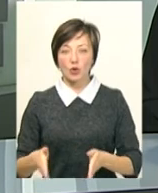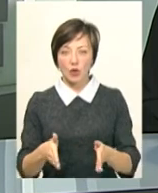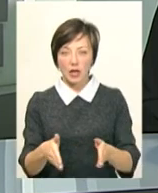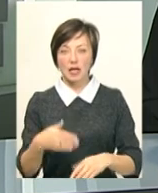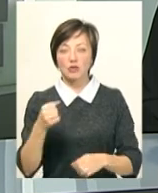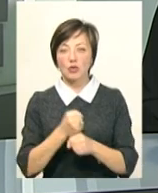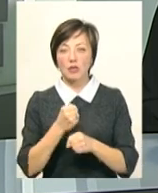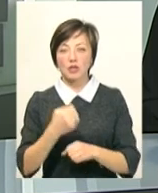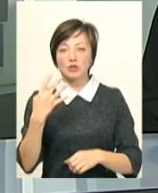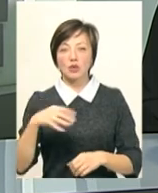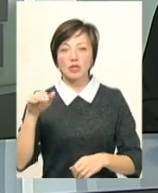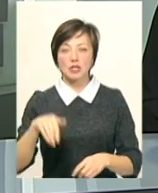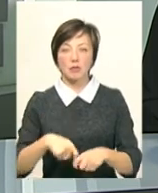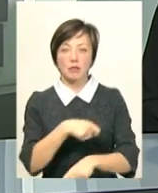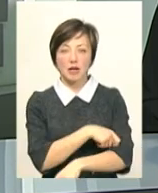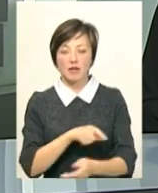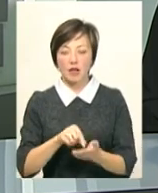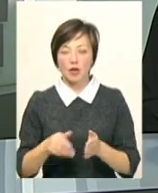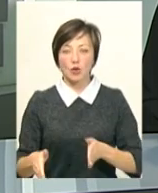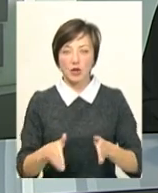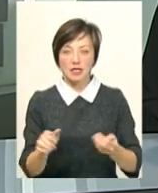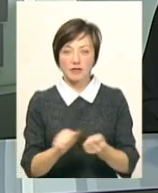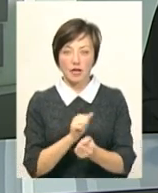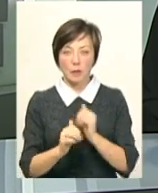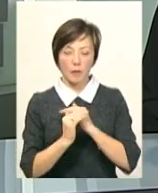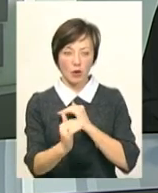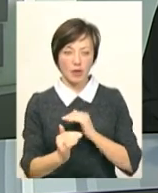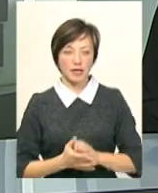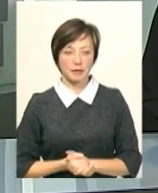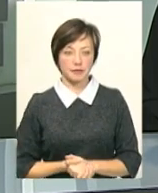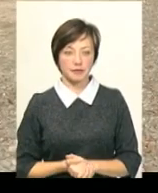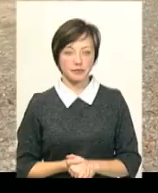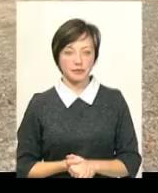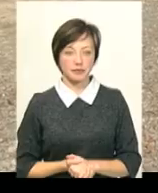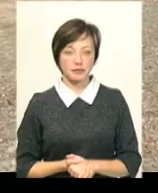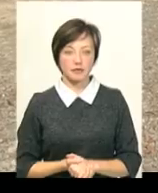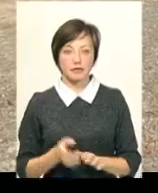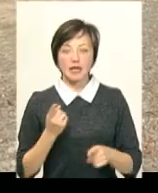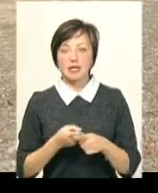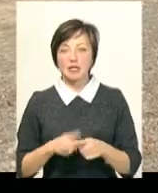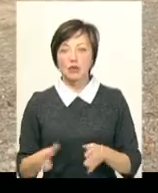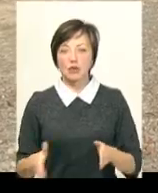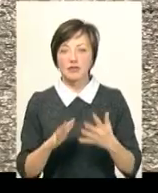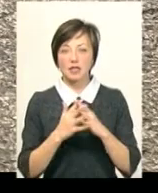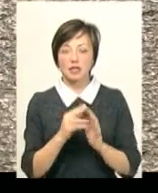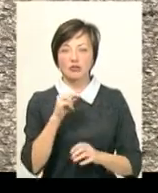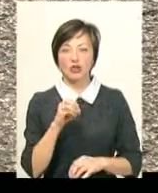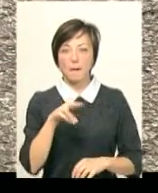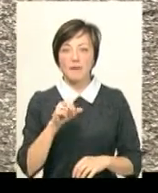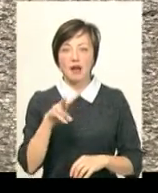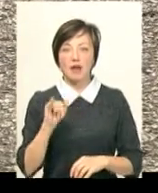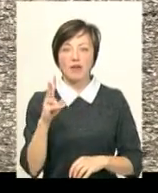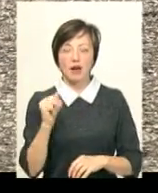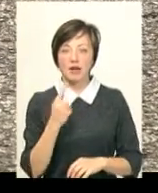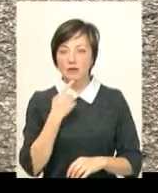та зробили 40 тисяч метрів квадратних доріг із твердим покриттям. Це дорога в селі Чепелівка Красилівського району.